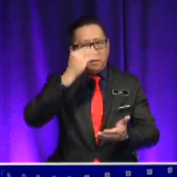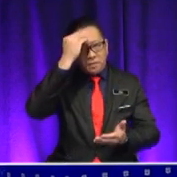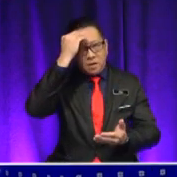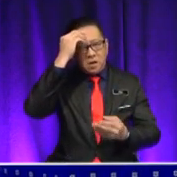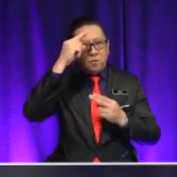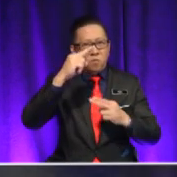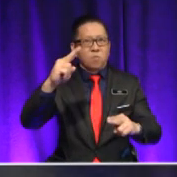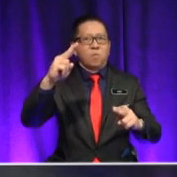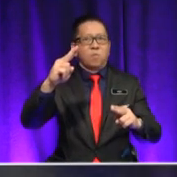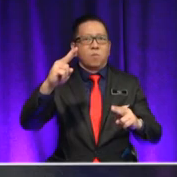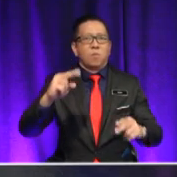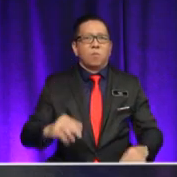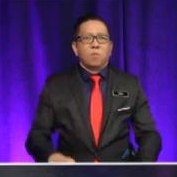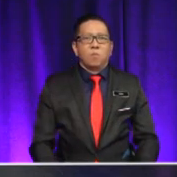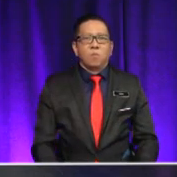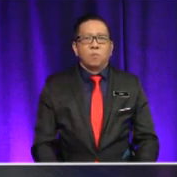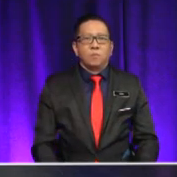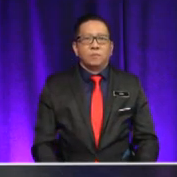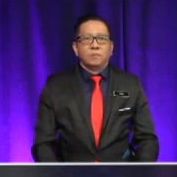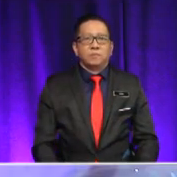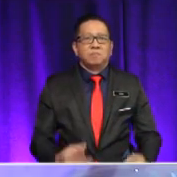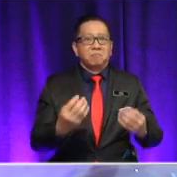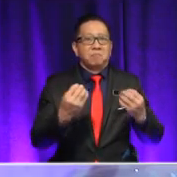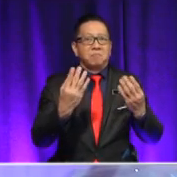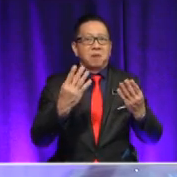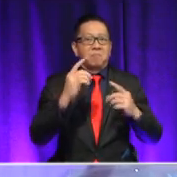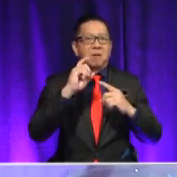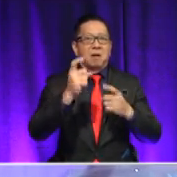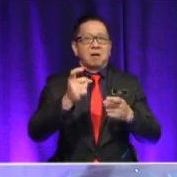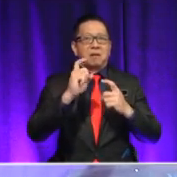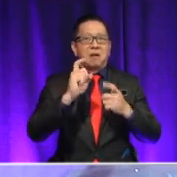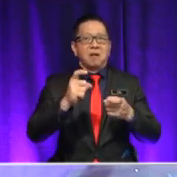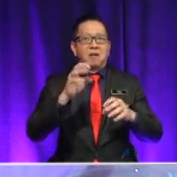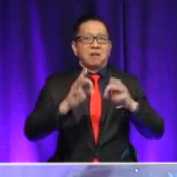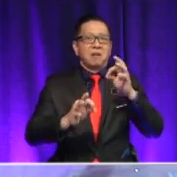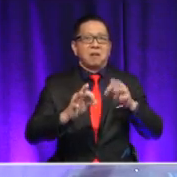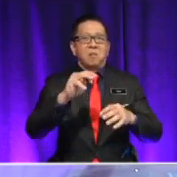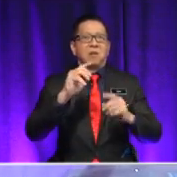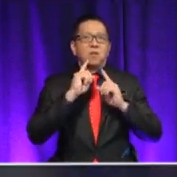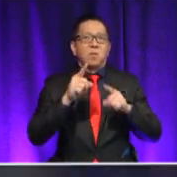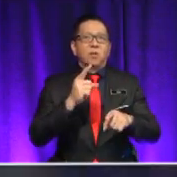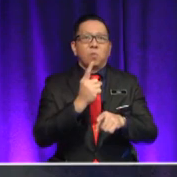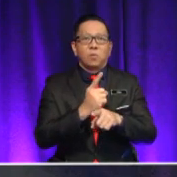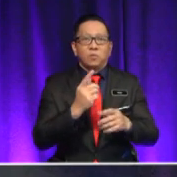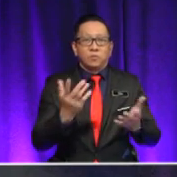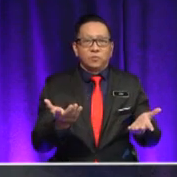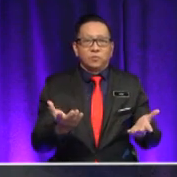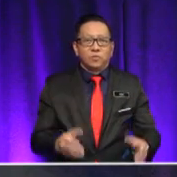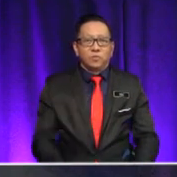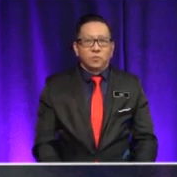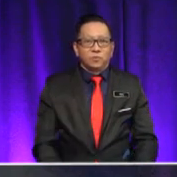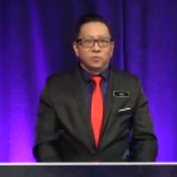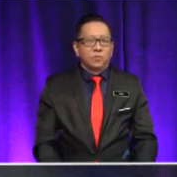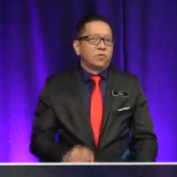Baik, okay. Cikgu, sebelum kita terlupa, berapa mata ganjaran untuk Kasih cikgu? Okay. Dijawab tadi tepat huraiannya. Jadi Kamira, Cikgu Farah